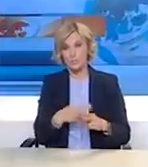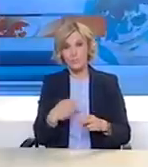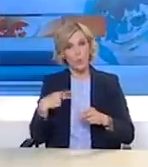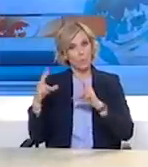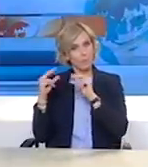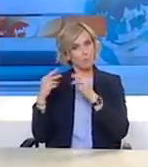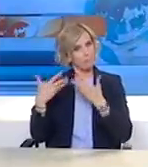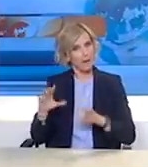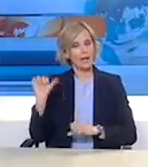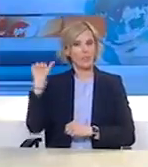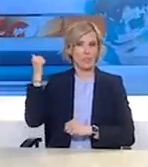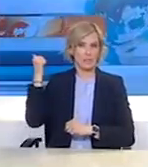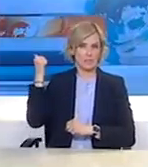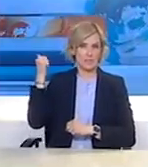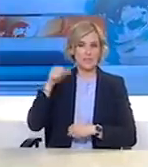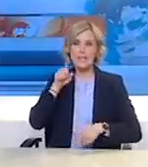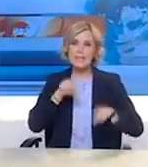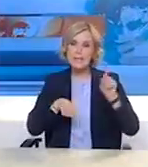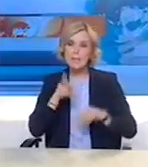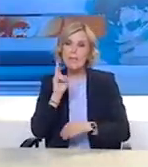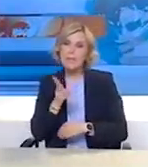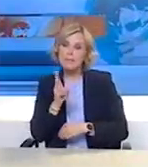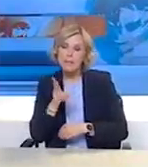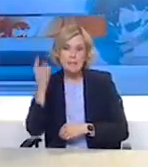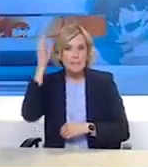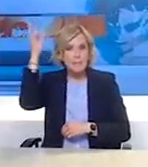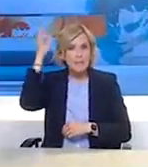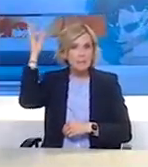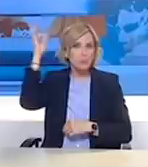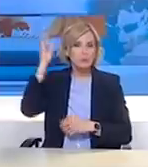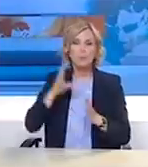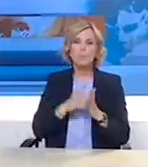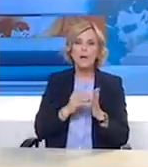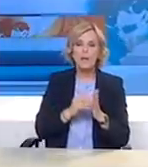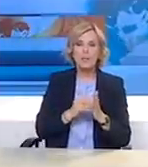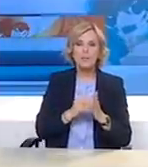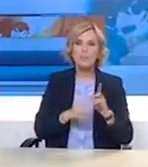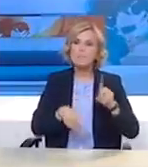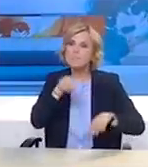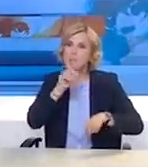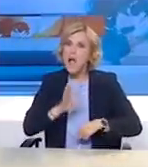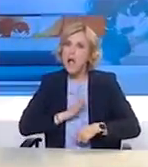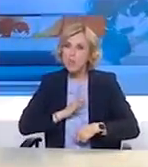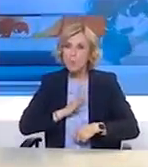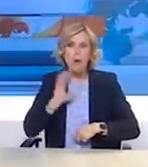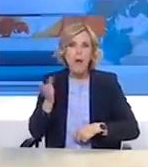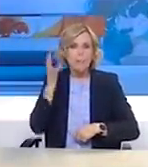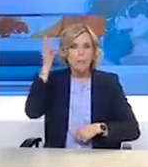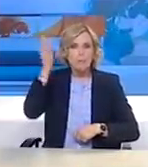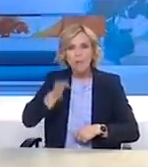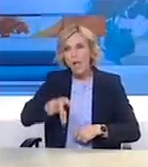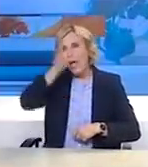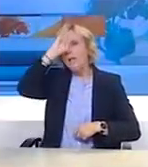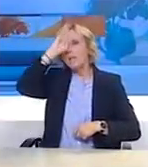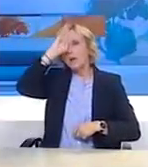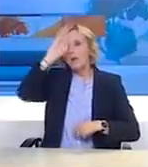λίγο γι' αυτό χθες. Δηλαδή για κάποιες επικίνδυνες καταστάσεις όπως σημάδια που υποδηλώνουν εγκεφαλικό φυσικά και πρέπει να πας στο νοσοκομείο έτσι